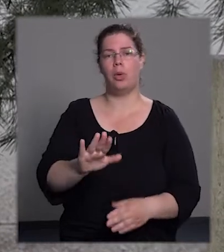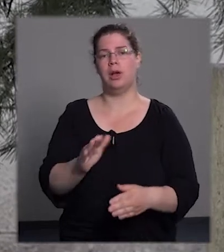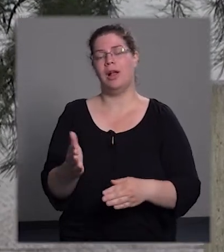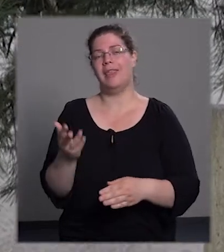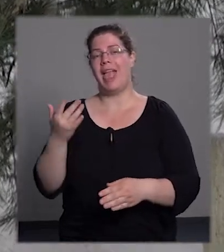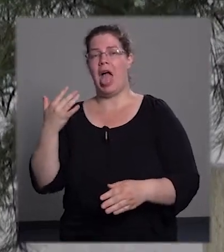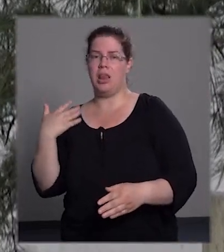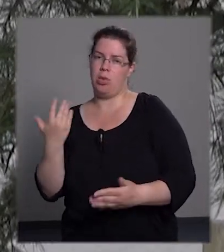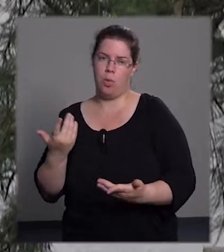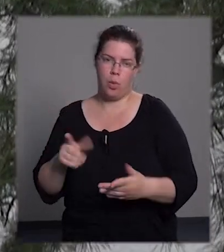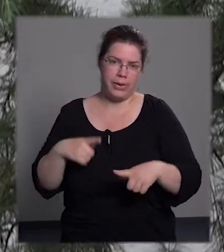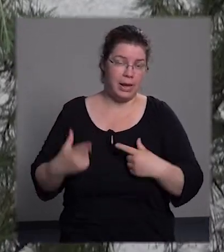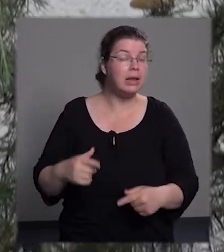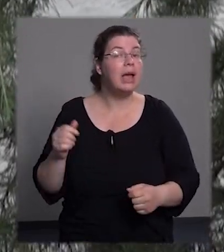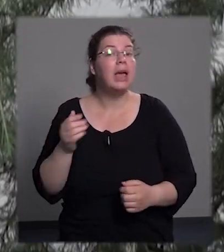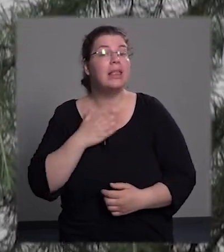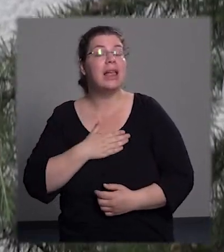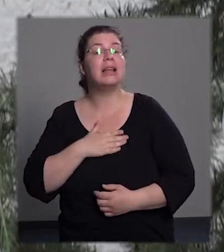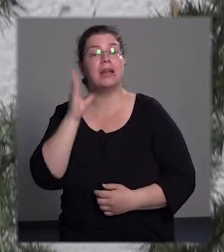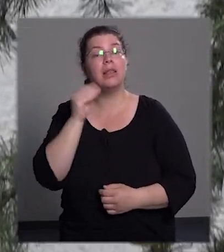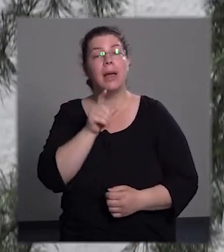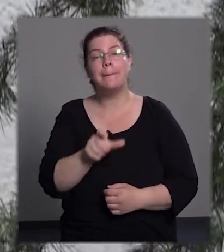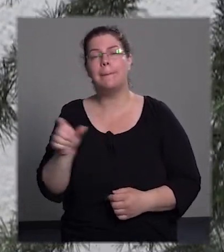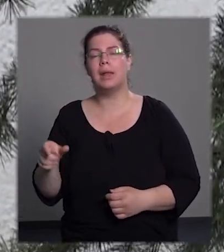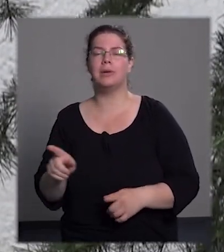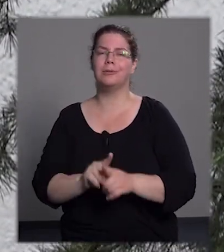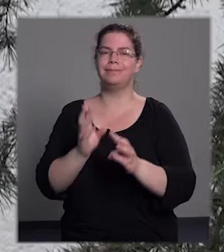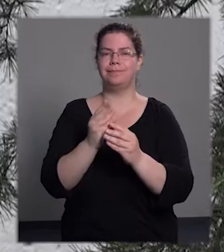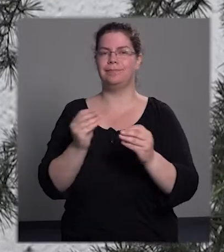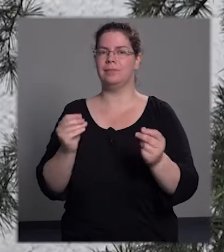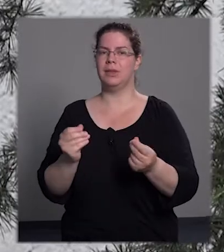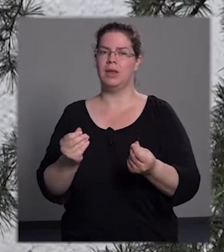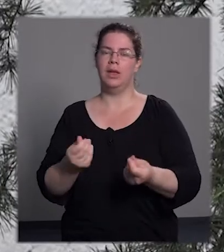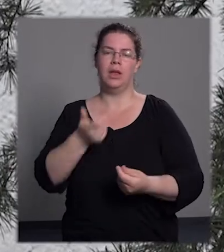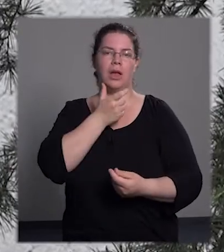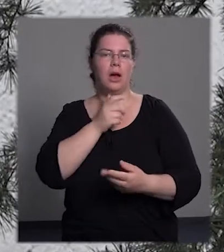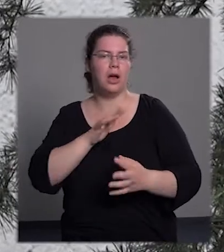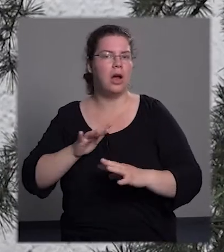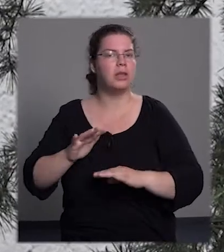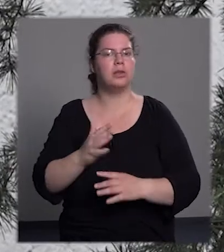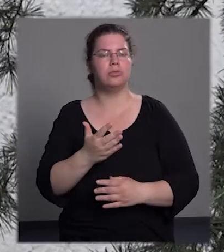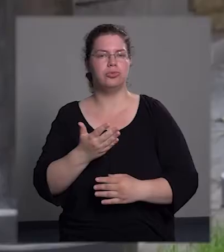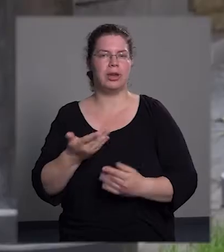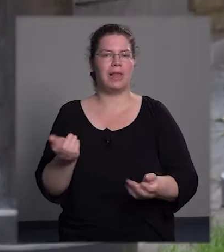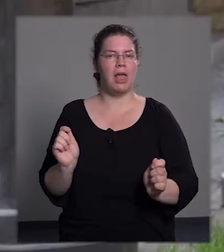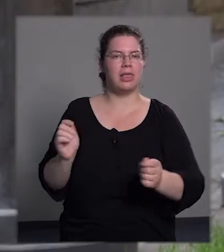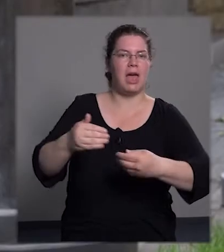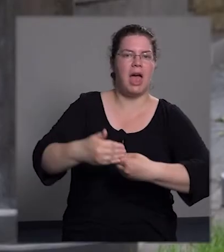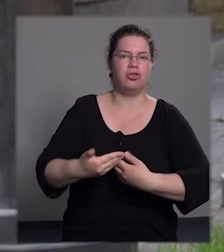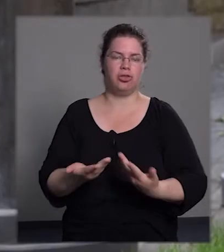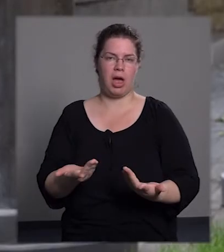előélete. Szeretik az emberek, egy nagyon finom, egy kicsit olyan archaikus a kompozíciója, ez a zártsága, ez